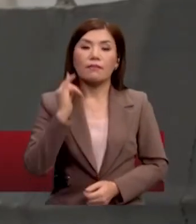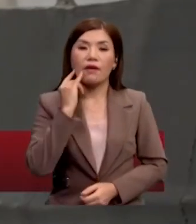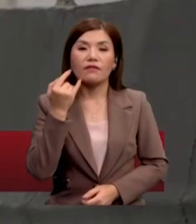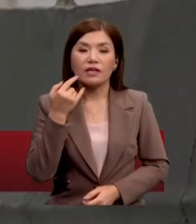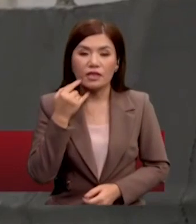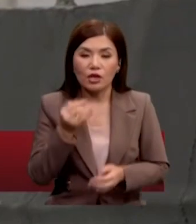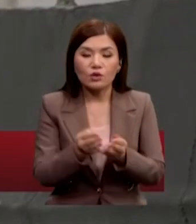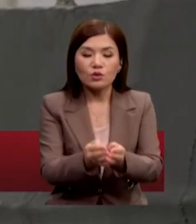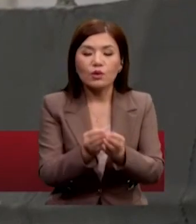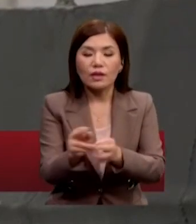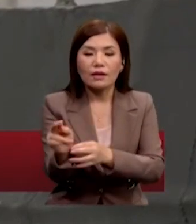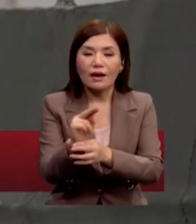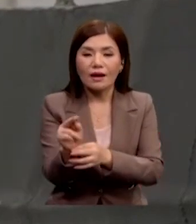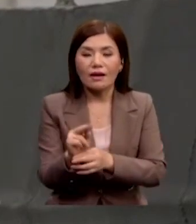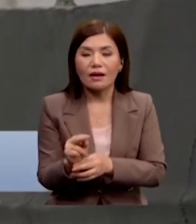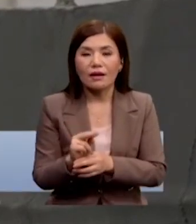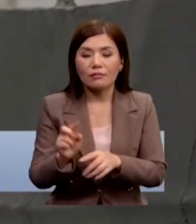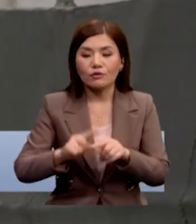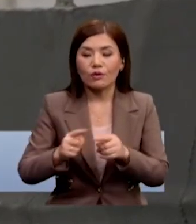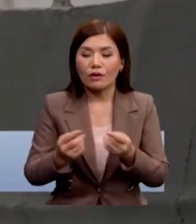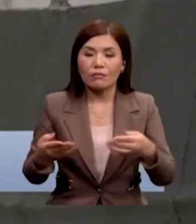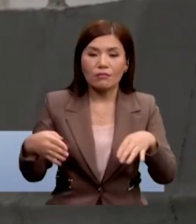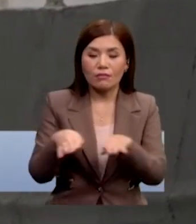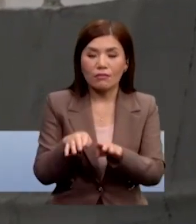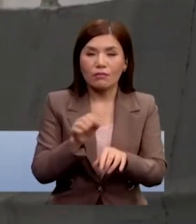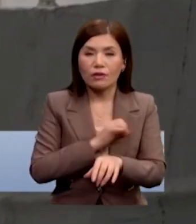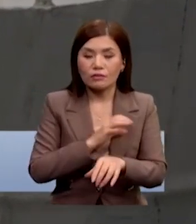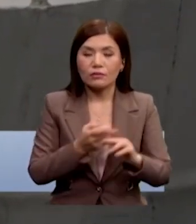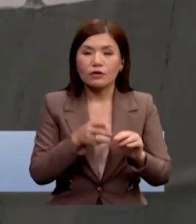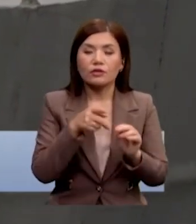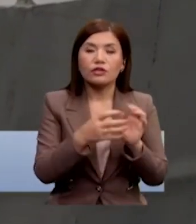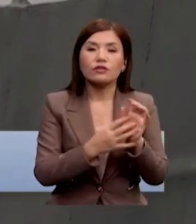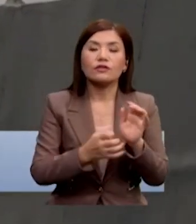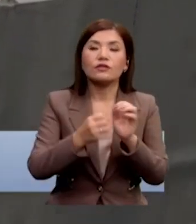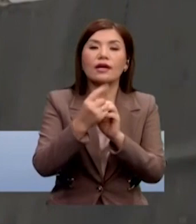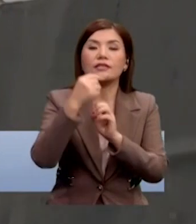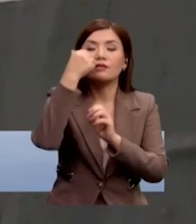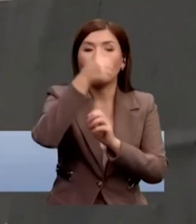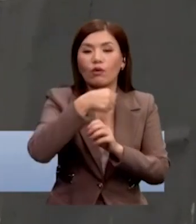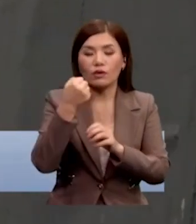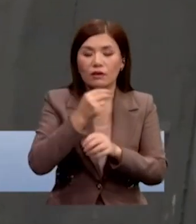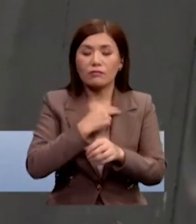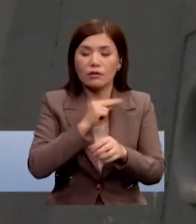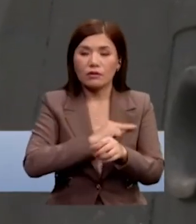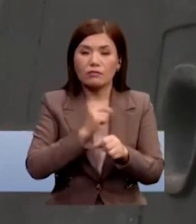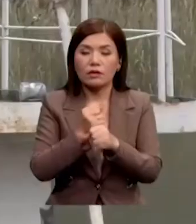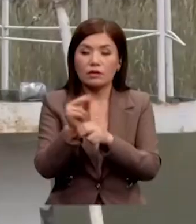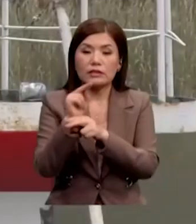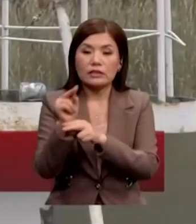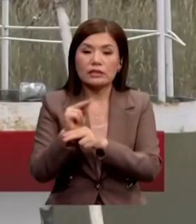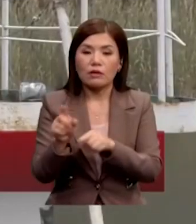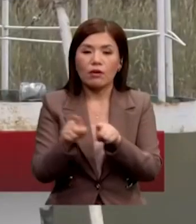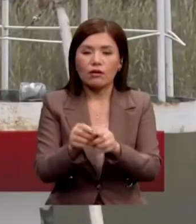Павлодарский судоремонтный завод на грани закрытия. Работает он, на секундочку, с 1911 года. Здесь ремонтируют вот